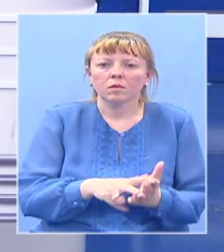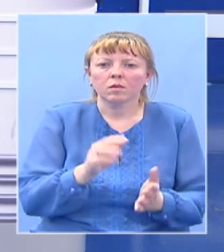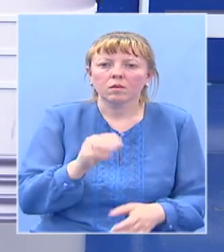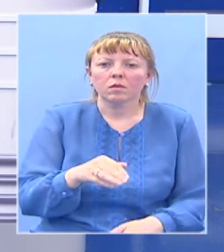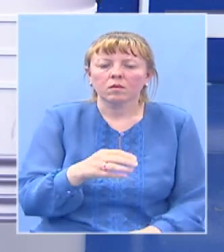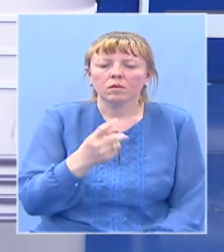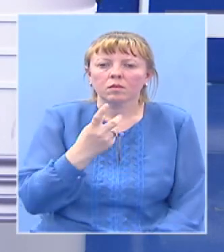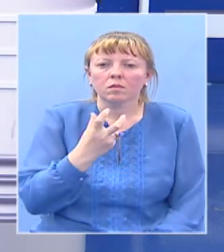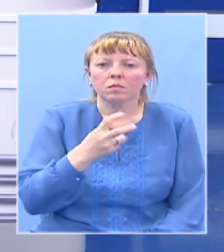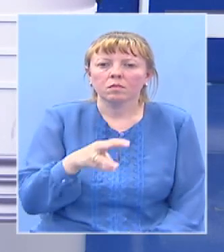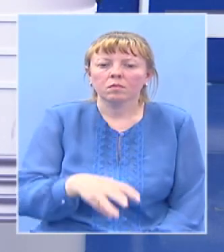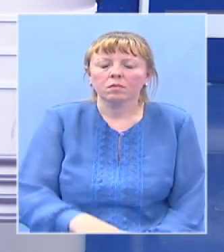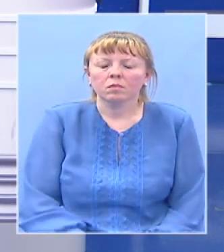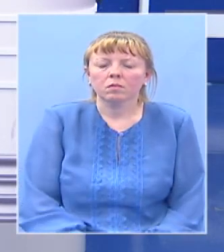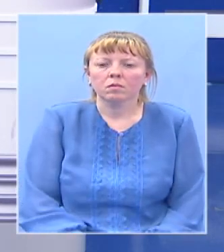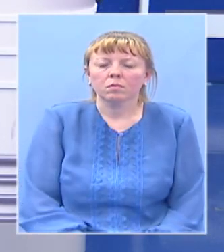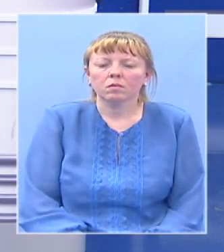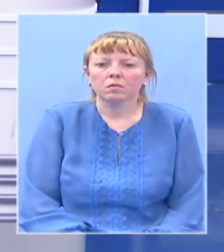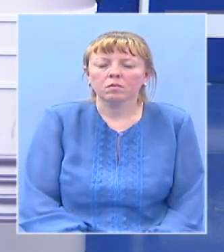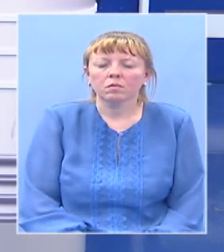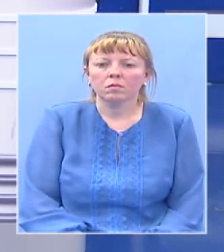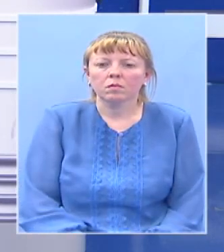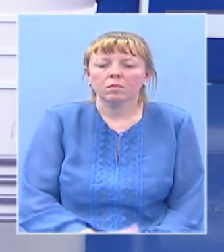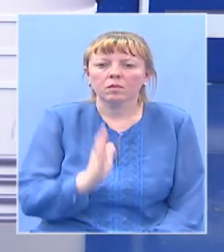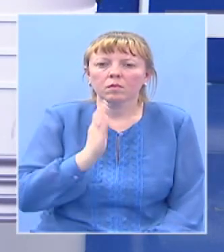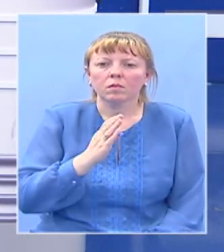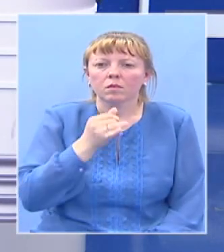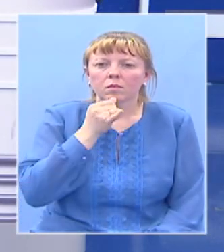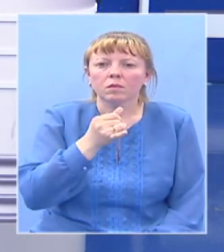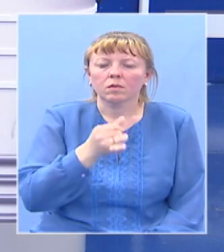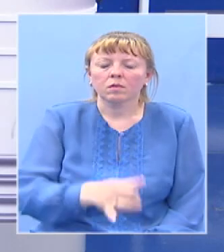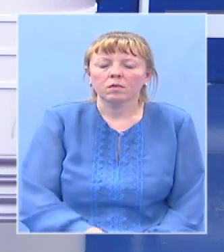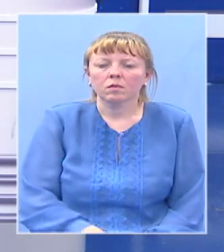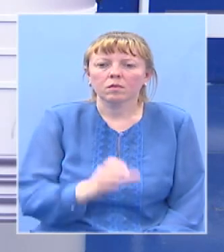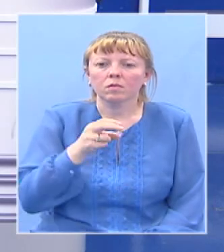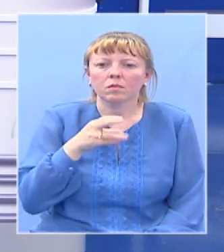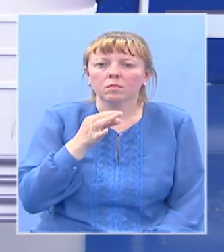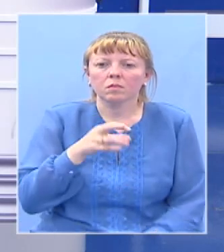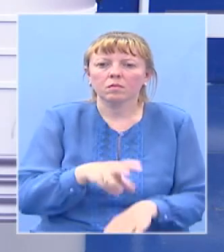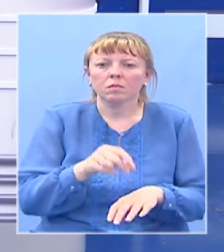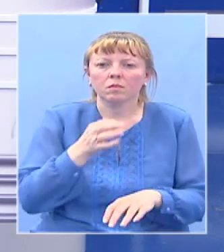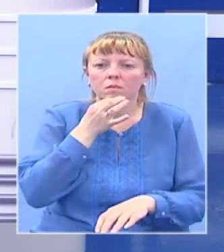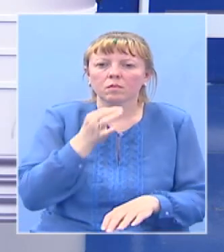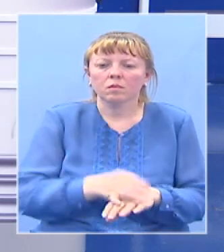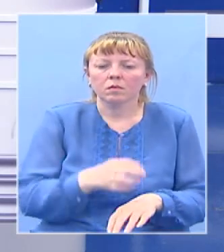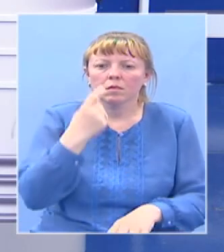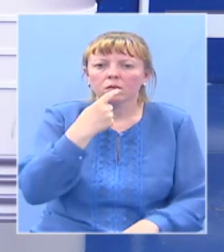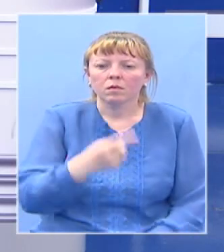3 450 может понести так скажем ущерб административ шт